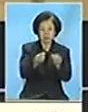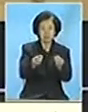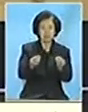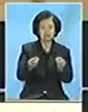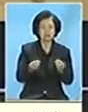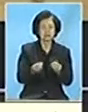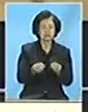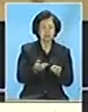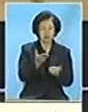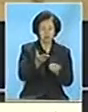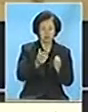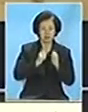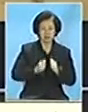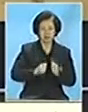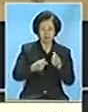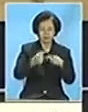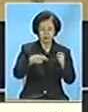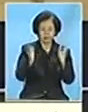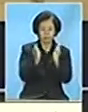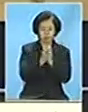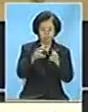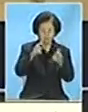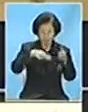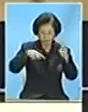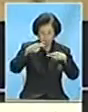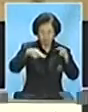ตนะคะให้เข้าร่วมพิจารณาค่ะ